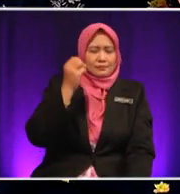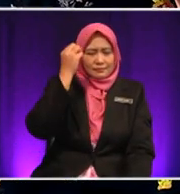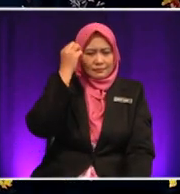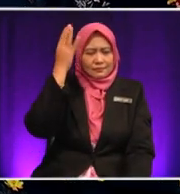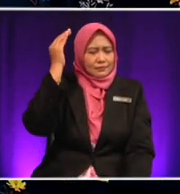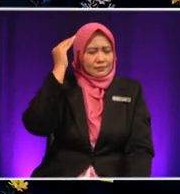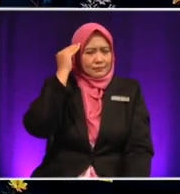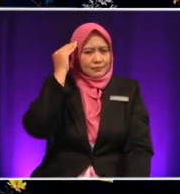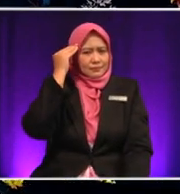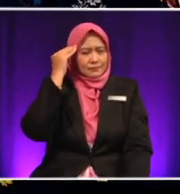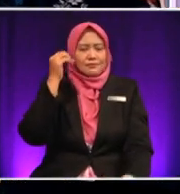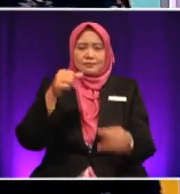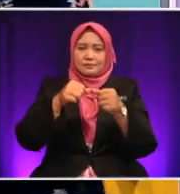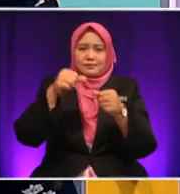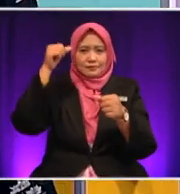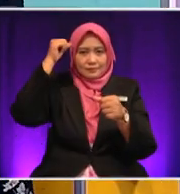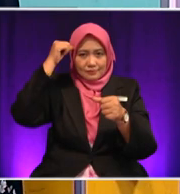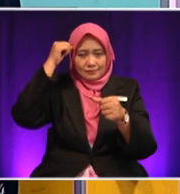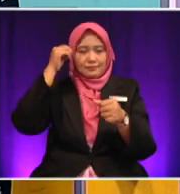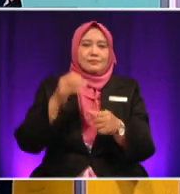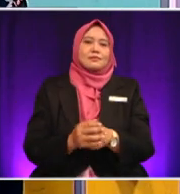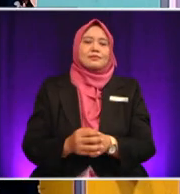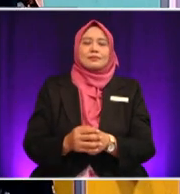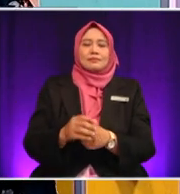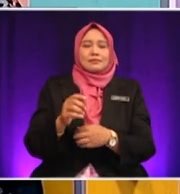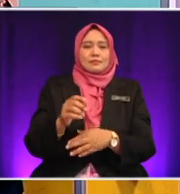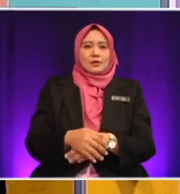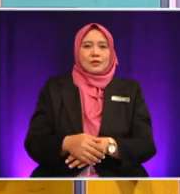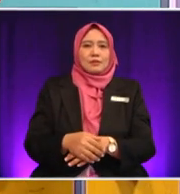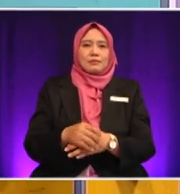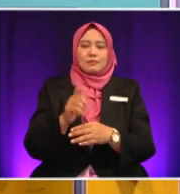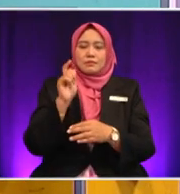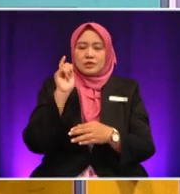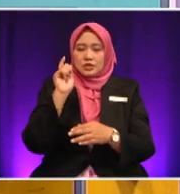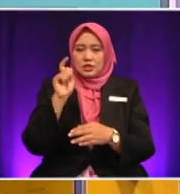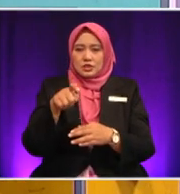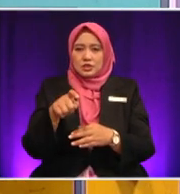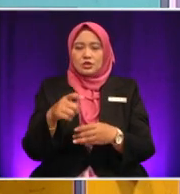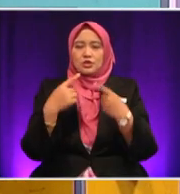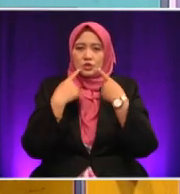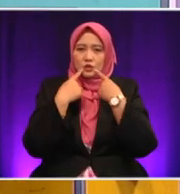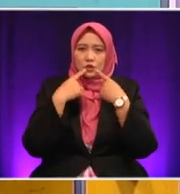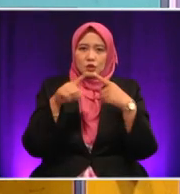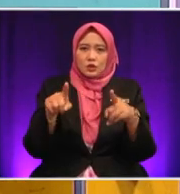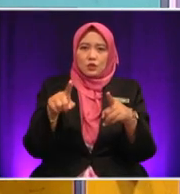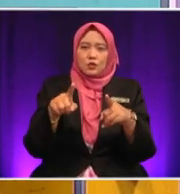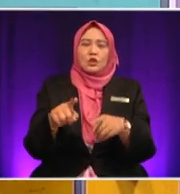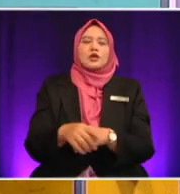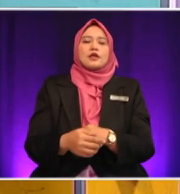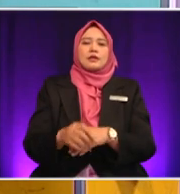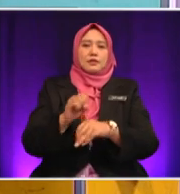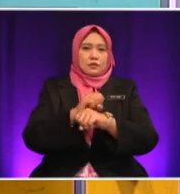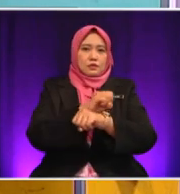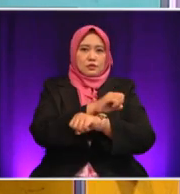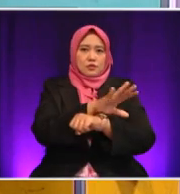menjawab soal lain yang berbentuk implikasi mestilah pastikan murid-murid menjawab mestikan ada sebab dan akibat ataupun